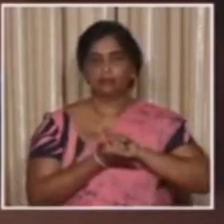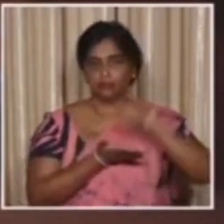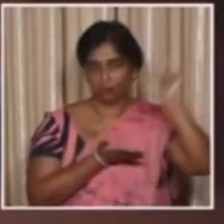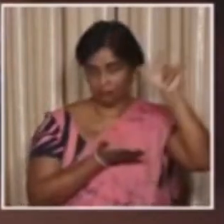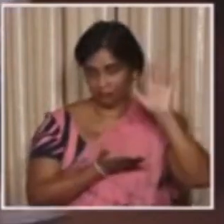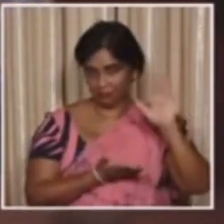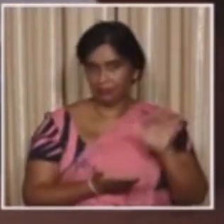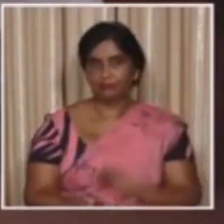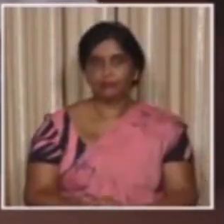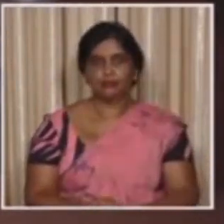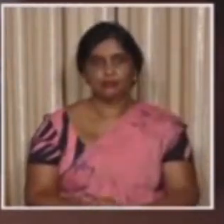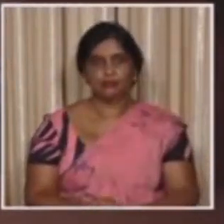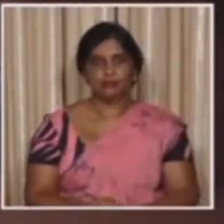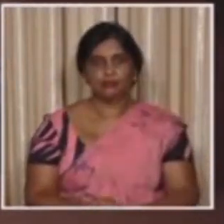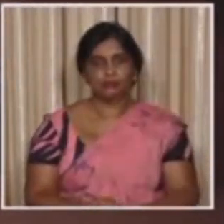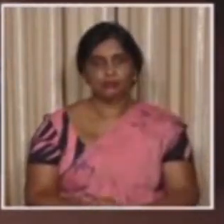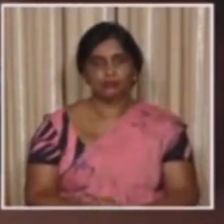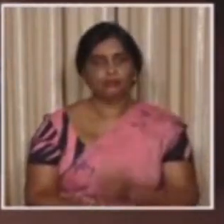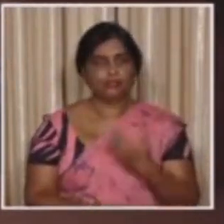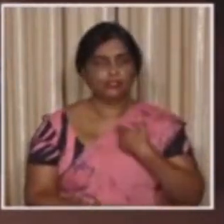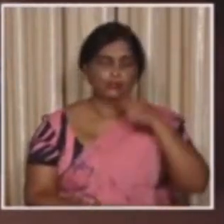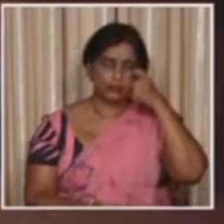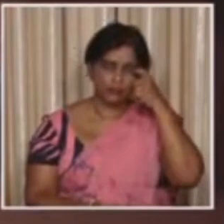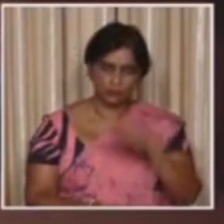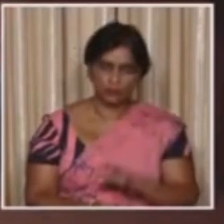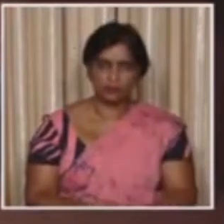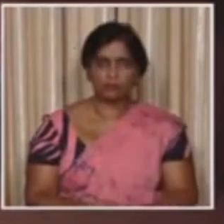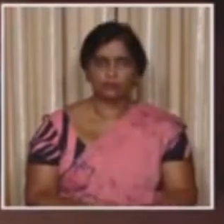නිසා මම දැක්කා